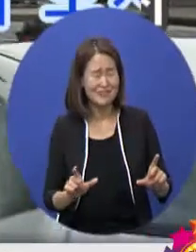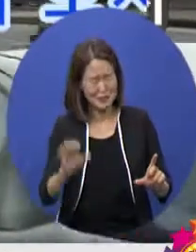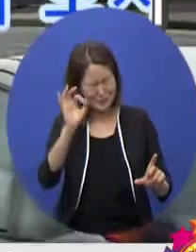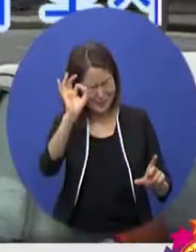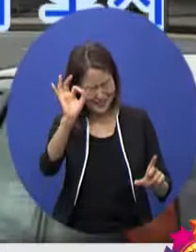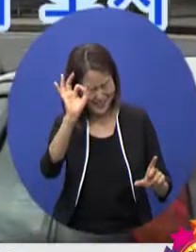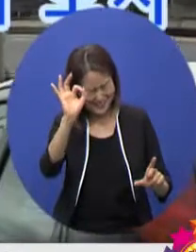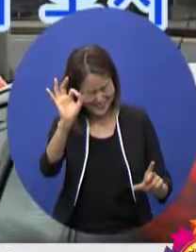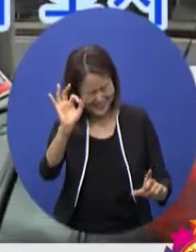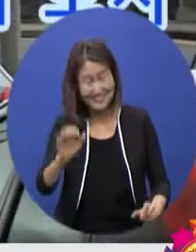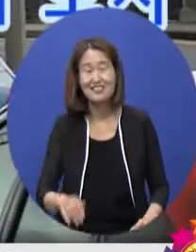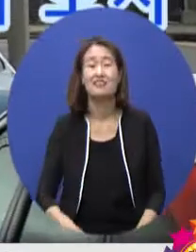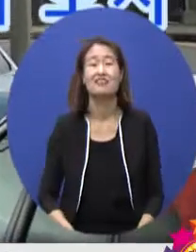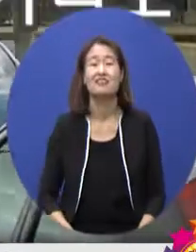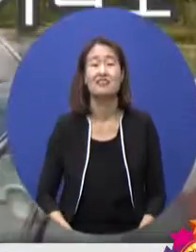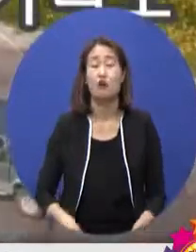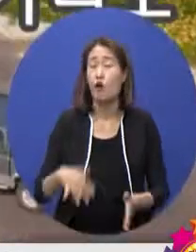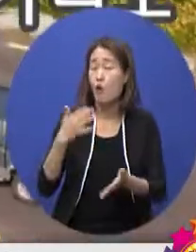살아가보자